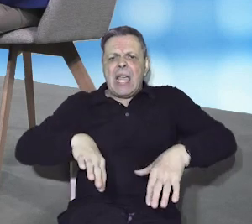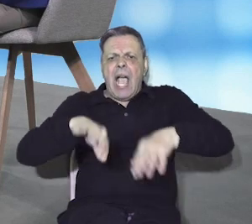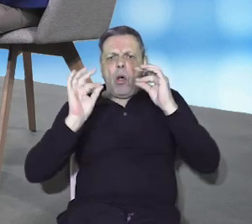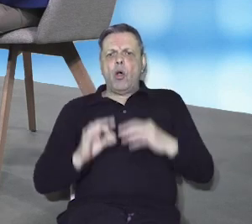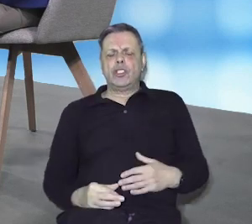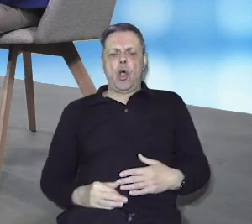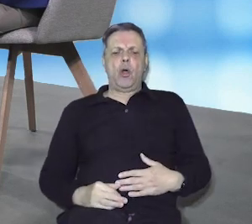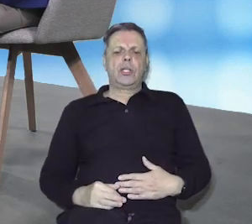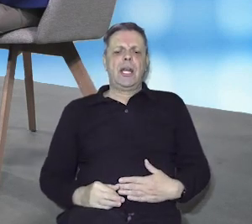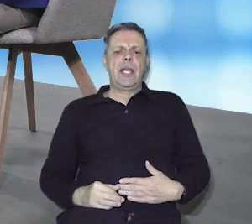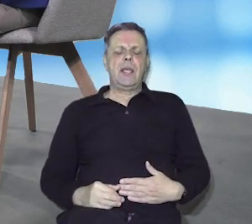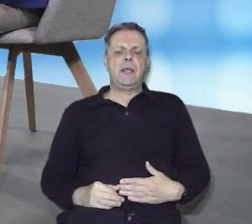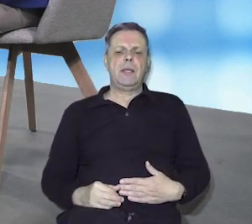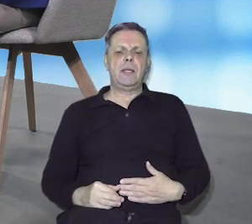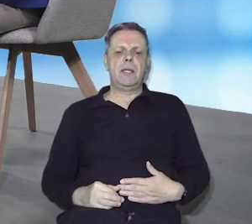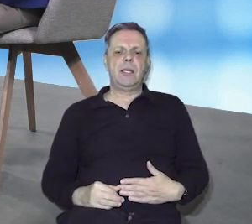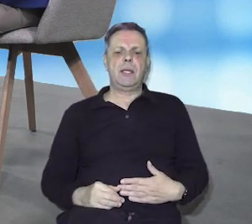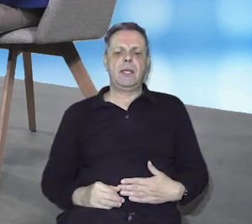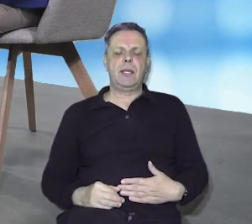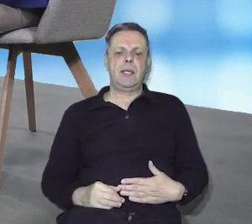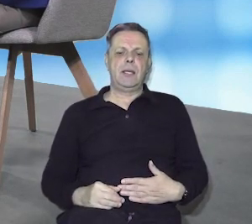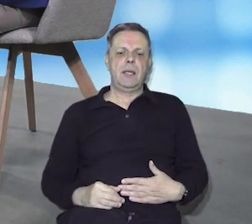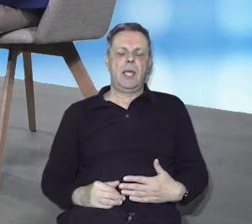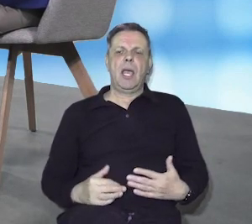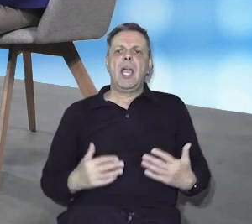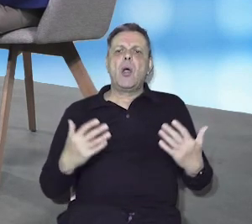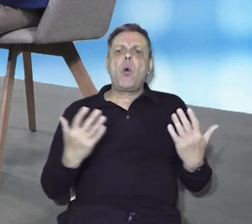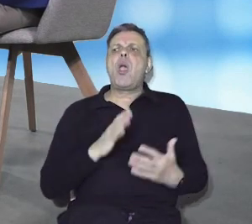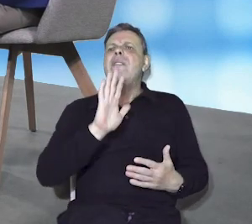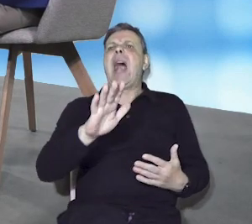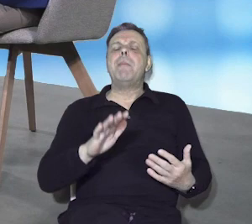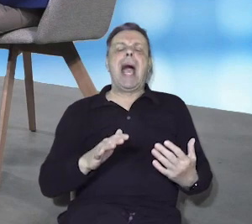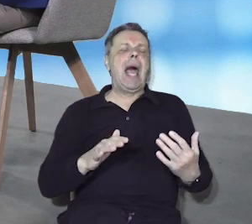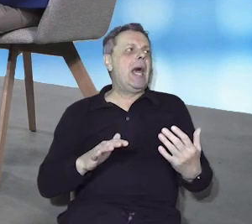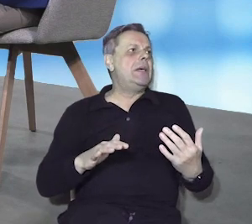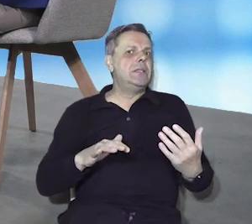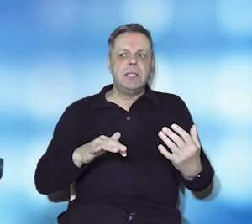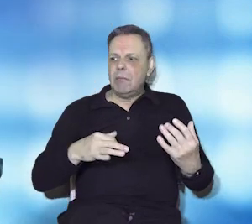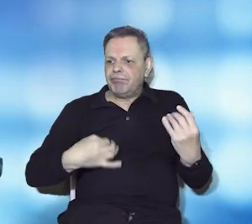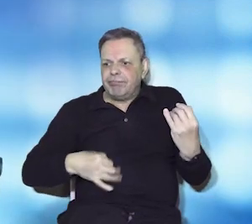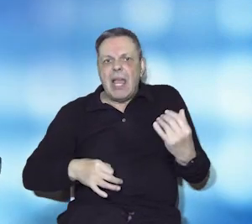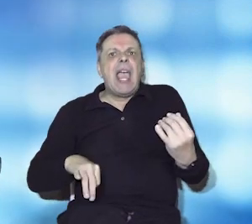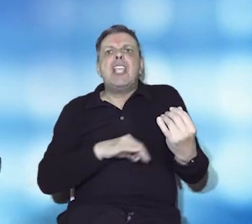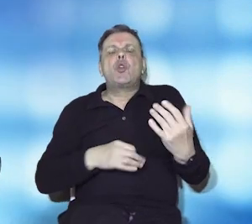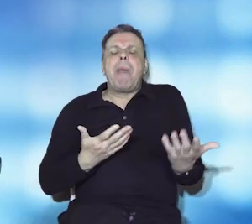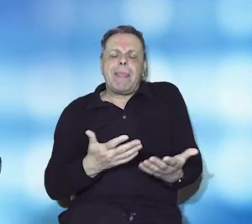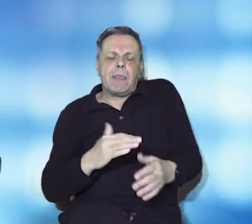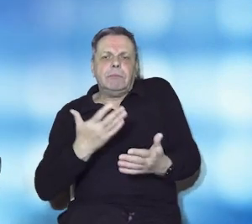bedasto pitanje, ali stvarno, kako ste otkrili koji vam instrument leži? Pa ne znam,